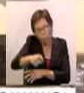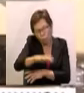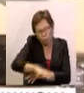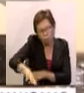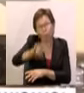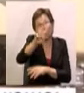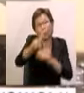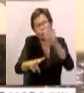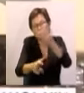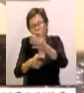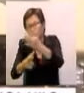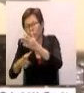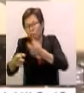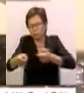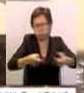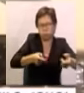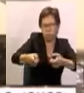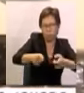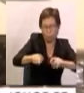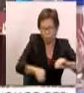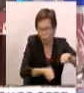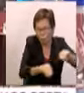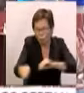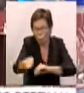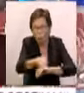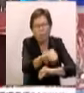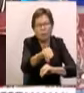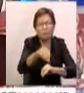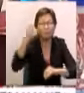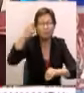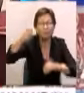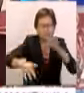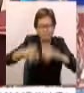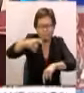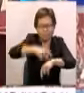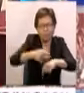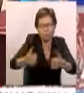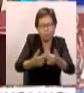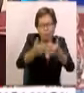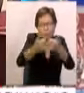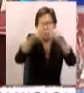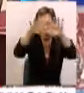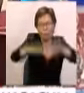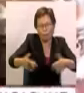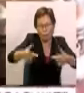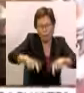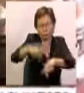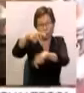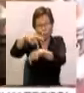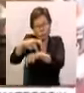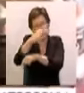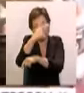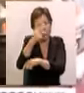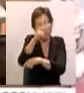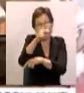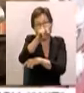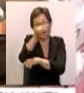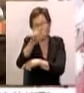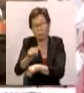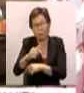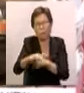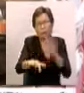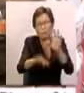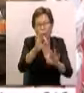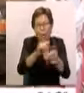2 timbalan untuk mengawal selia pergerakan dan operasi sekretariat semasa temasya berlangsung. Sementara itu, Muhammad Nurzah berkata proses